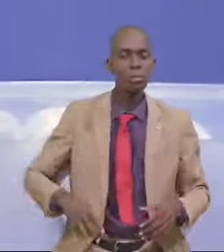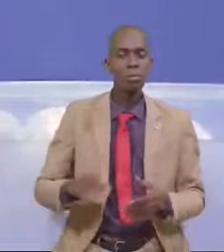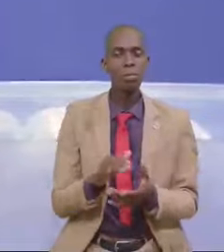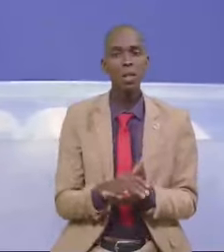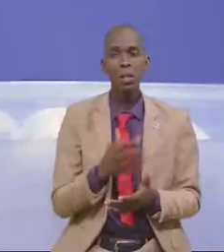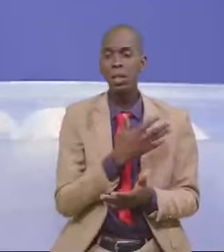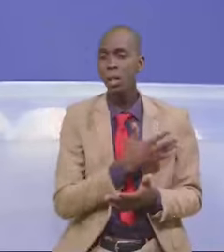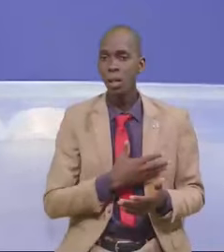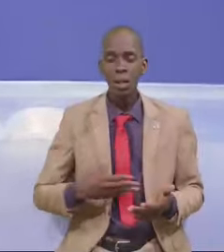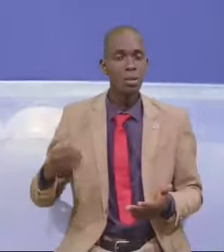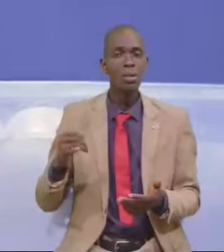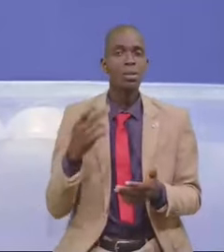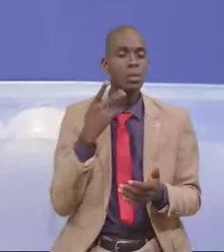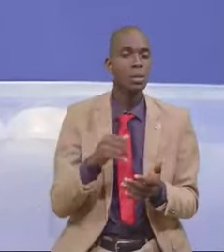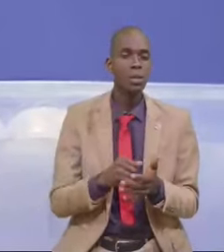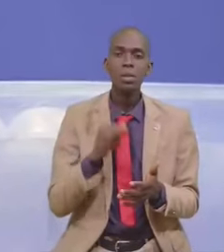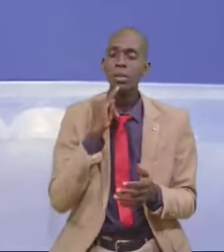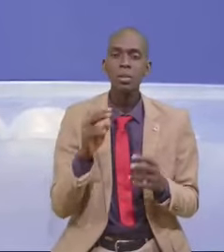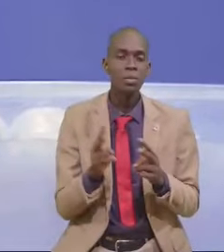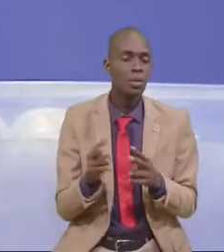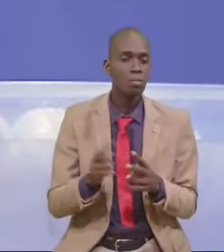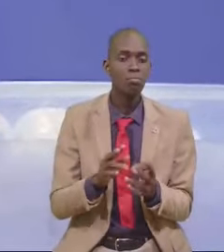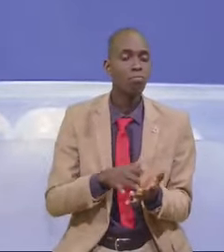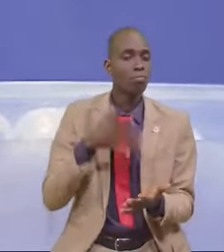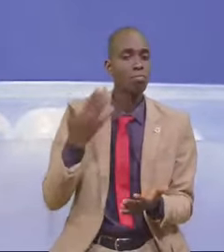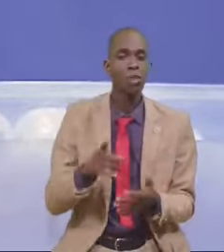C'est en Christ que vous allez trouver cela.